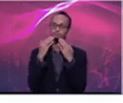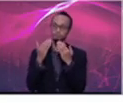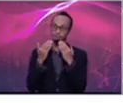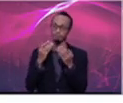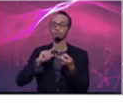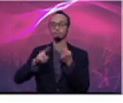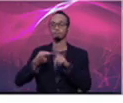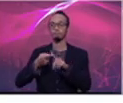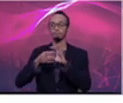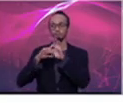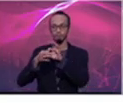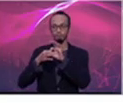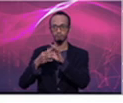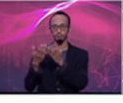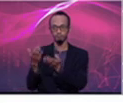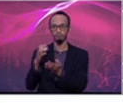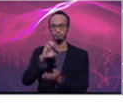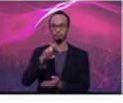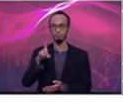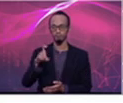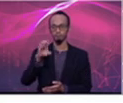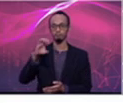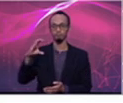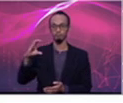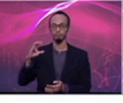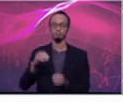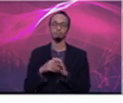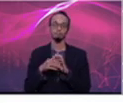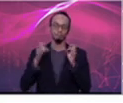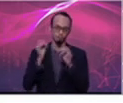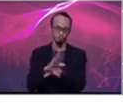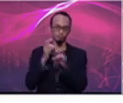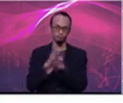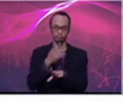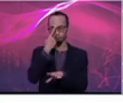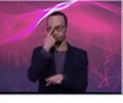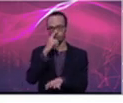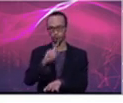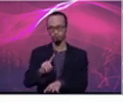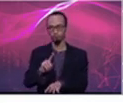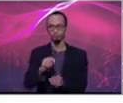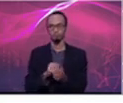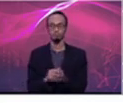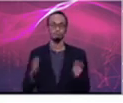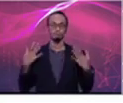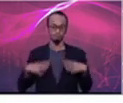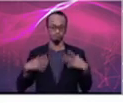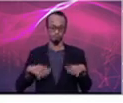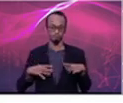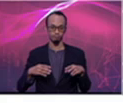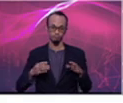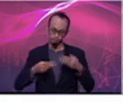Rakan kami ex yang bertugus lumus ya memastikan bahawa Baju ni